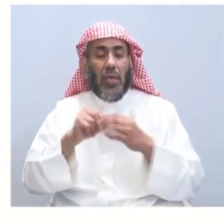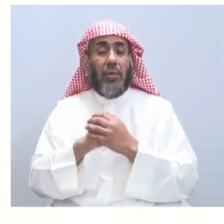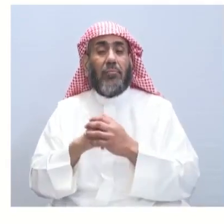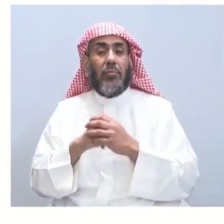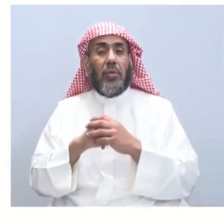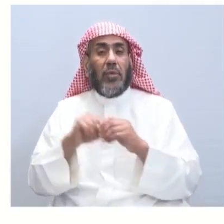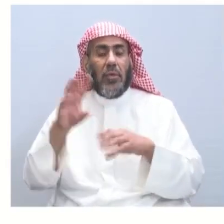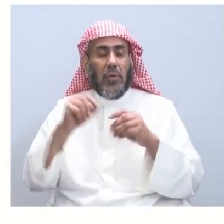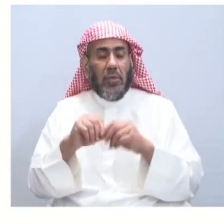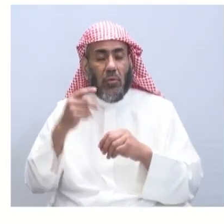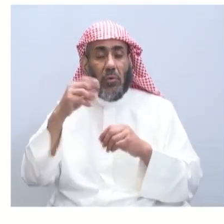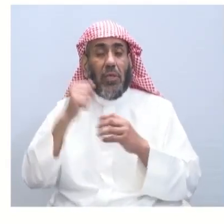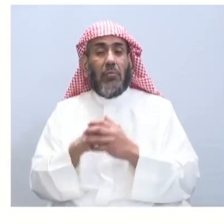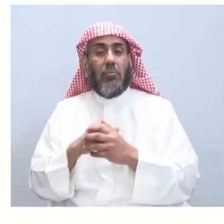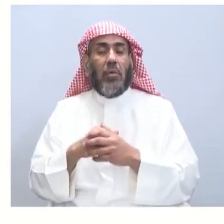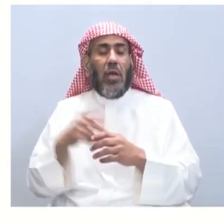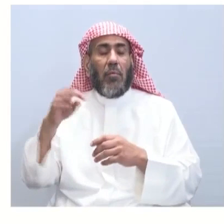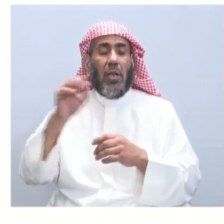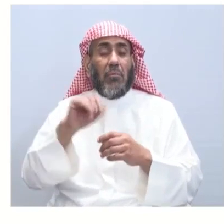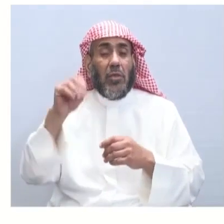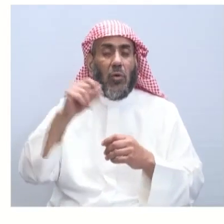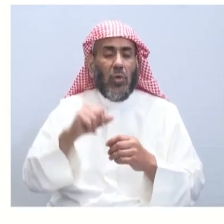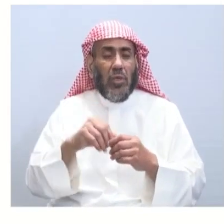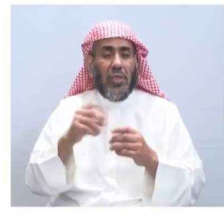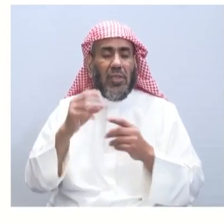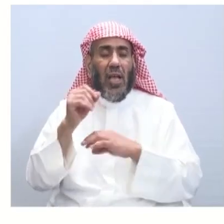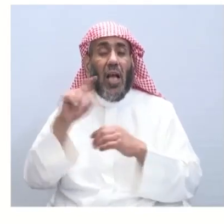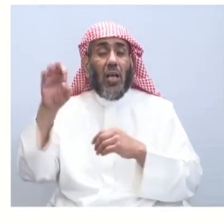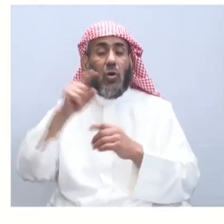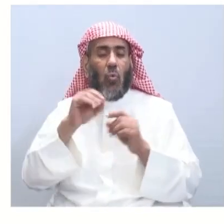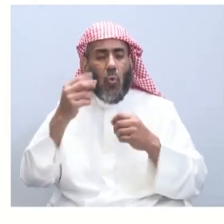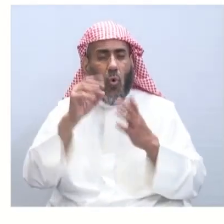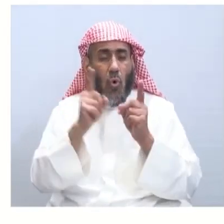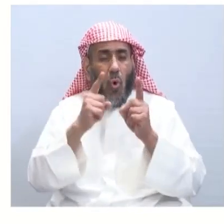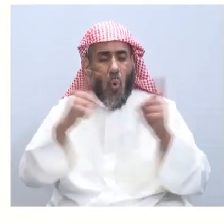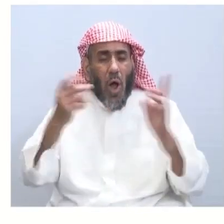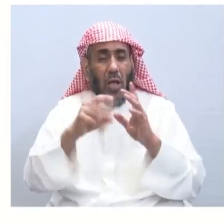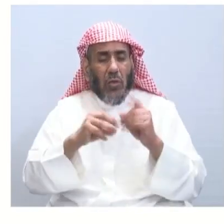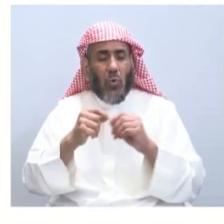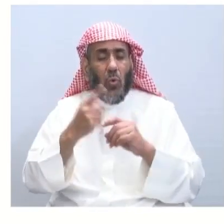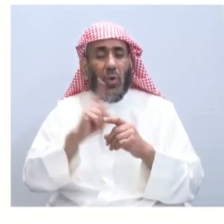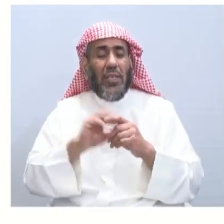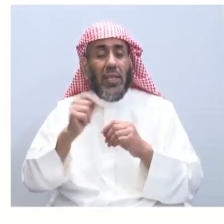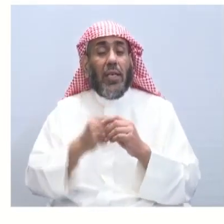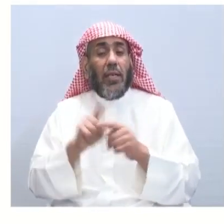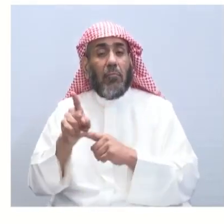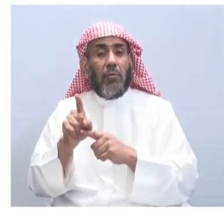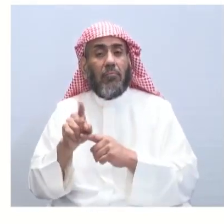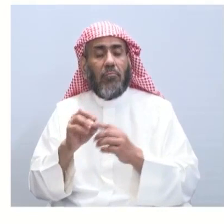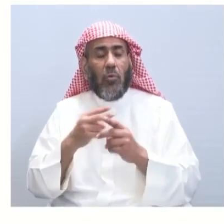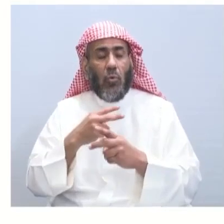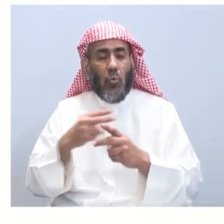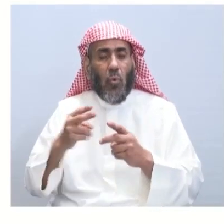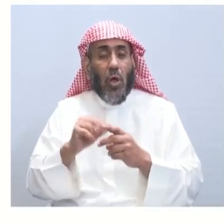في قصه عمر رضي الله عنه عبد الحميد جوده ايضا السحار روايته قلعه الابطال هذه روايه تاريخيه اذا هذا النوع من انواع